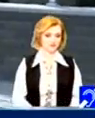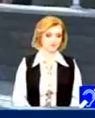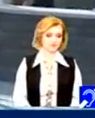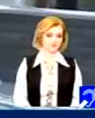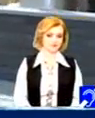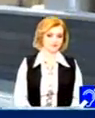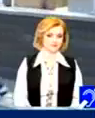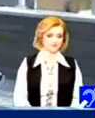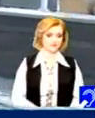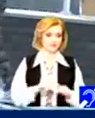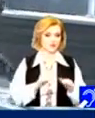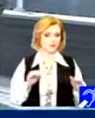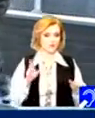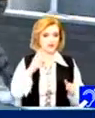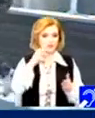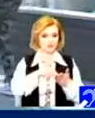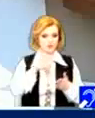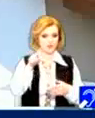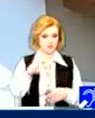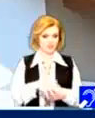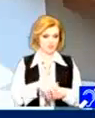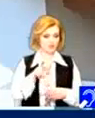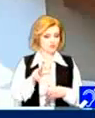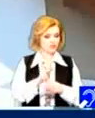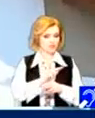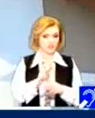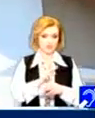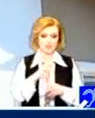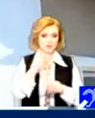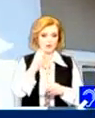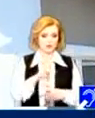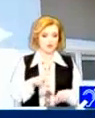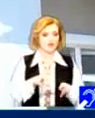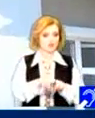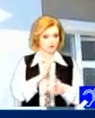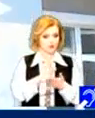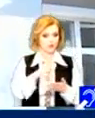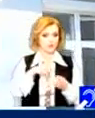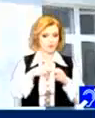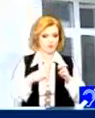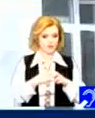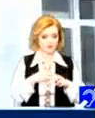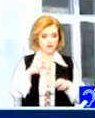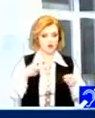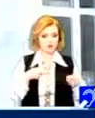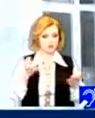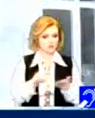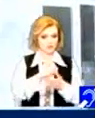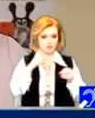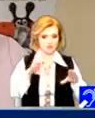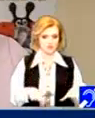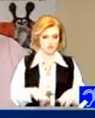de situație. Copiii care ajung aici au parte de cel mai bun tratament. Totuși există o problemă la care autoritățile nu au găsit încă